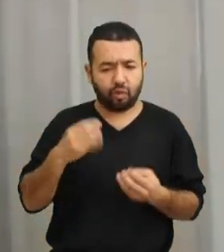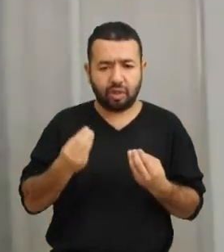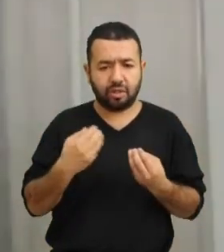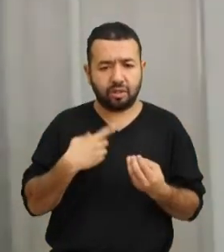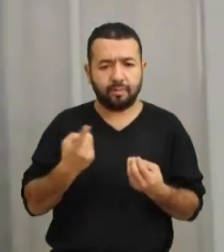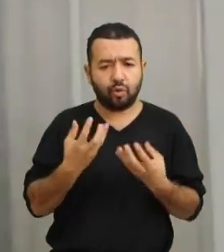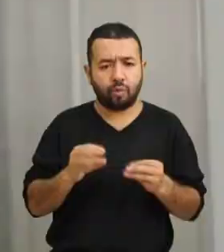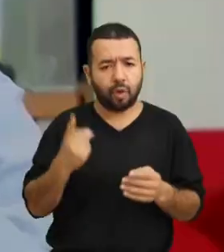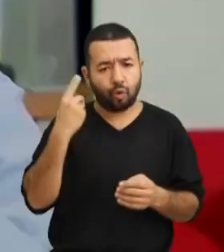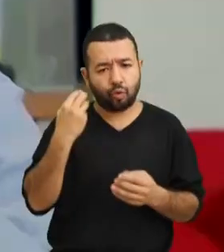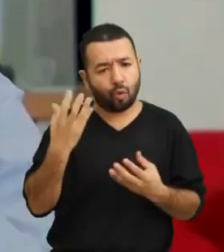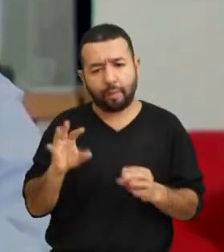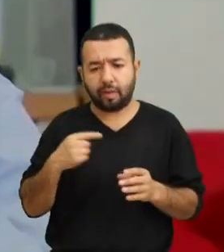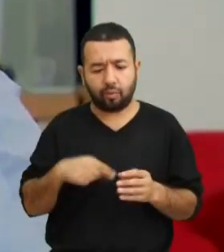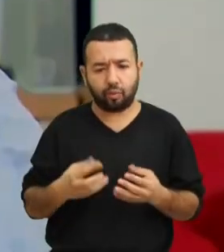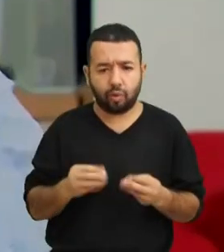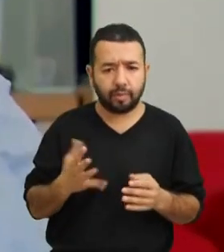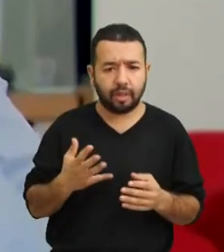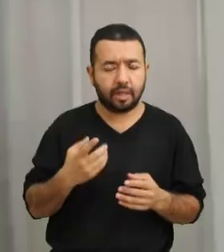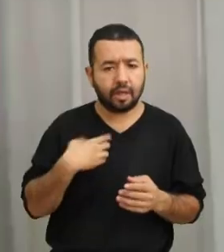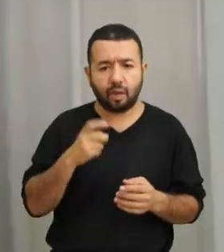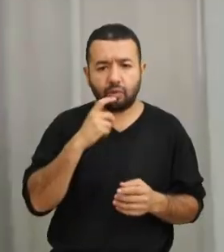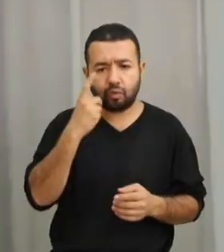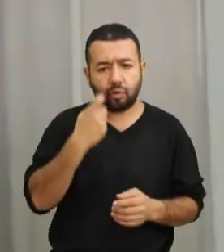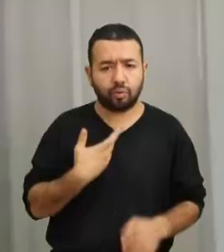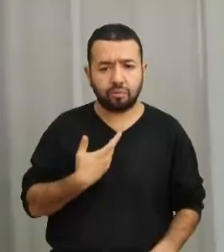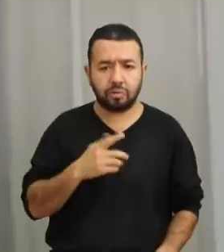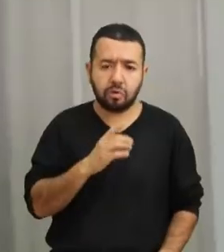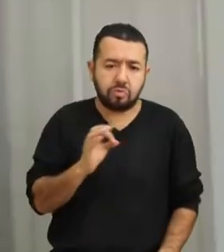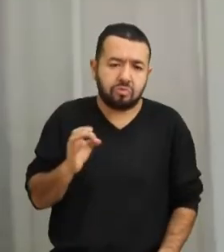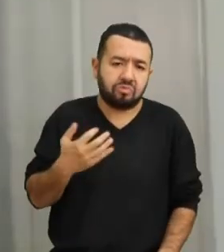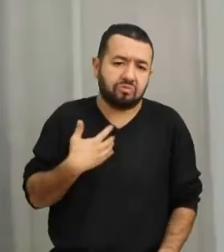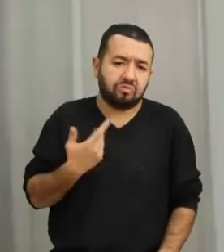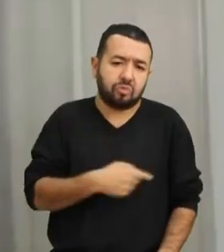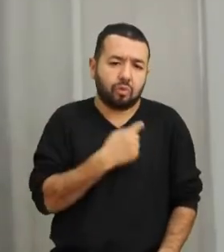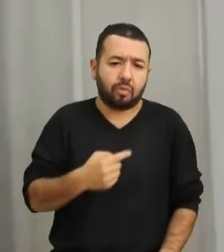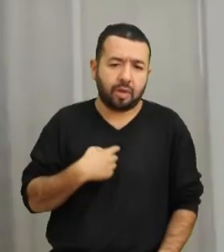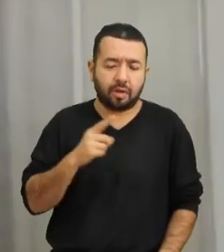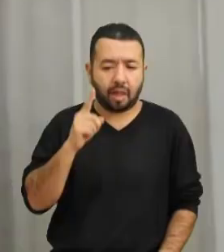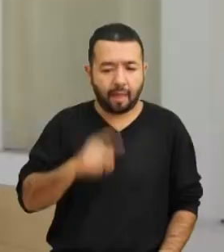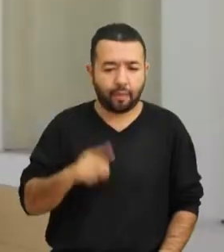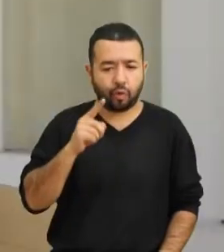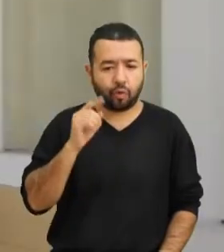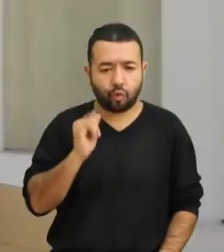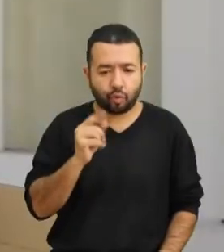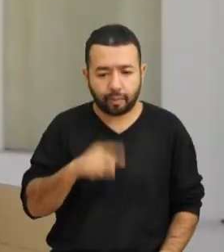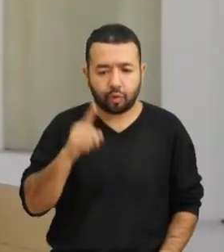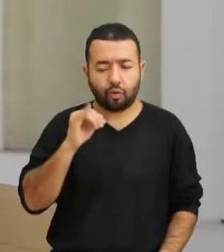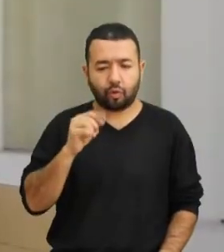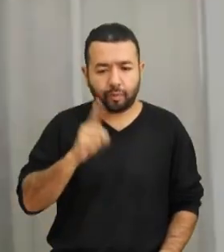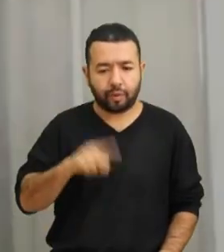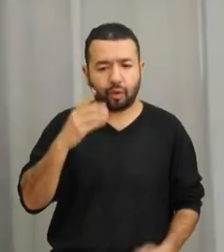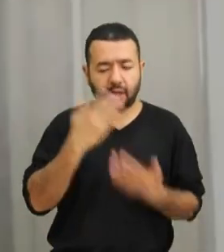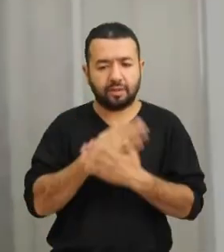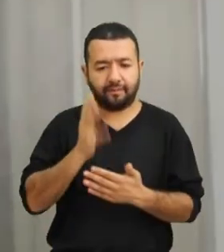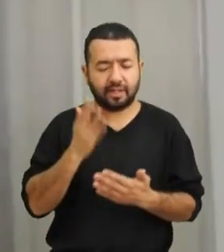Ha, dün de olmadı, bugün de olmadı yani. Ay niye sordun? Hiç yani, malum hani senin başına her gün bir felaket geliyor ya. O bakımdan